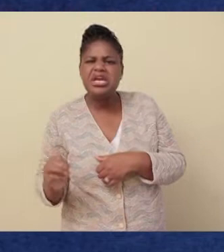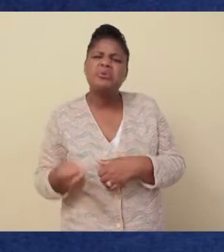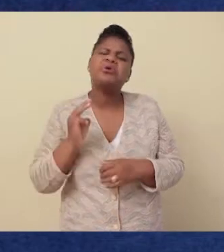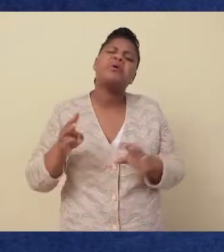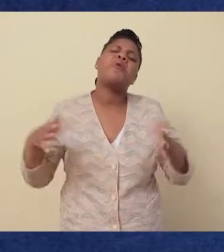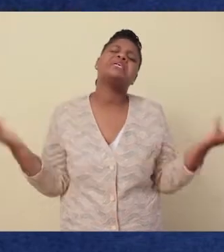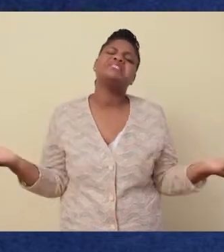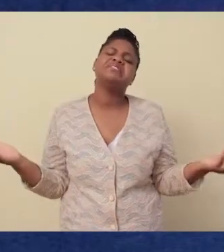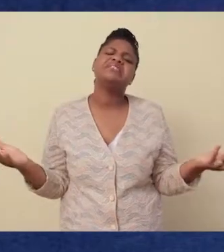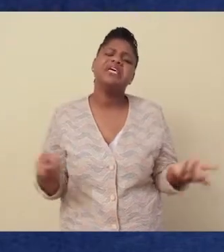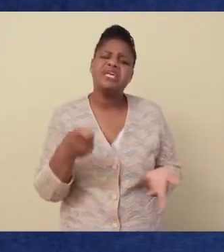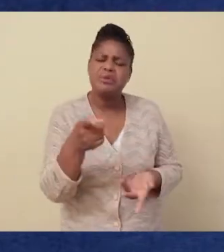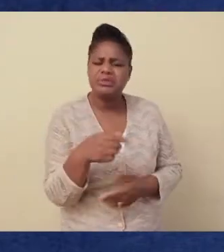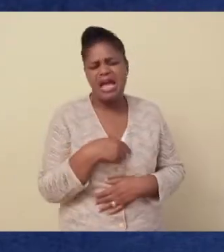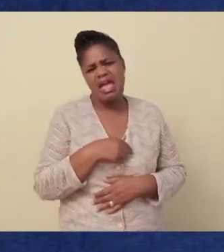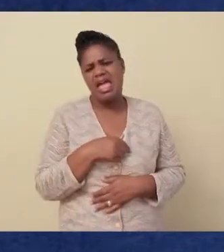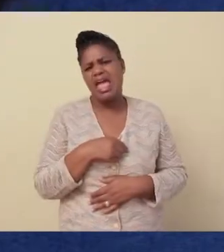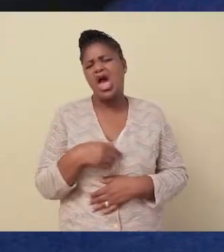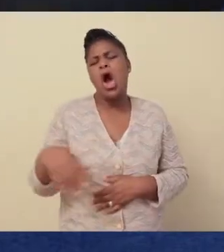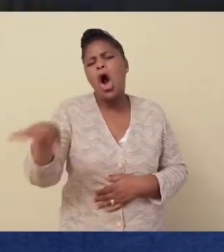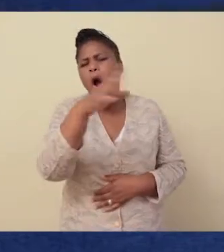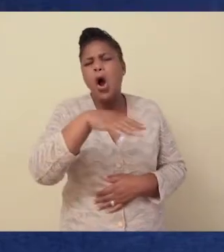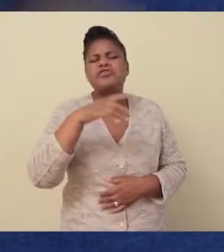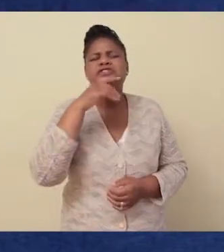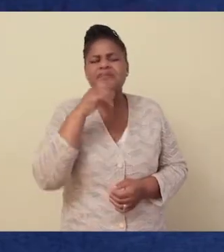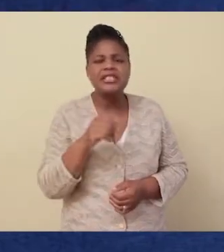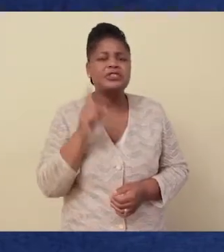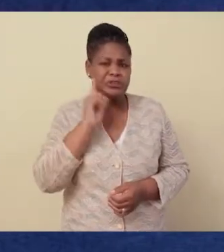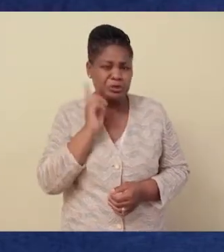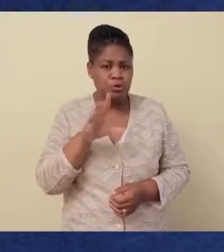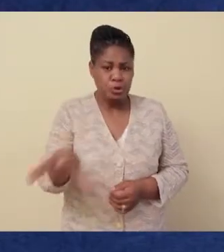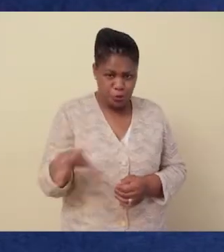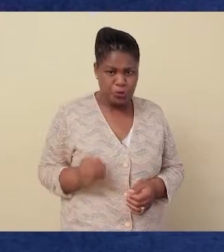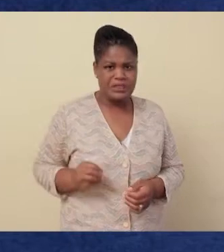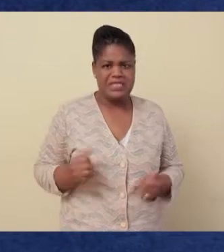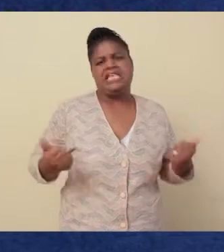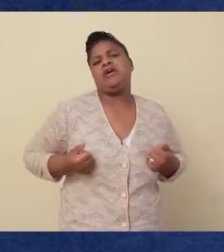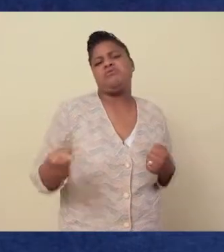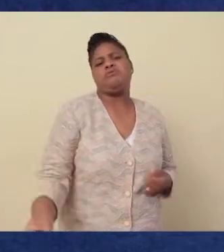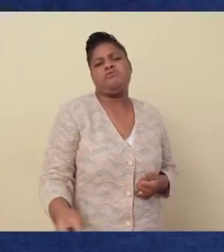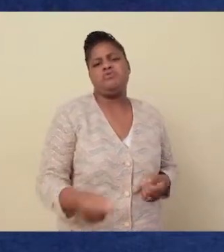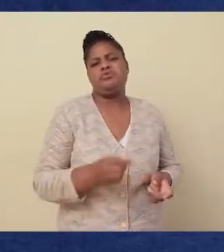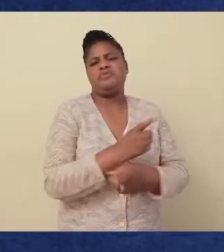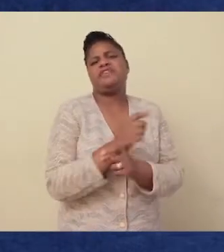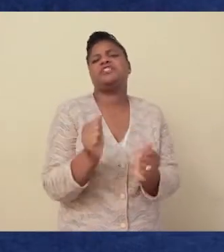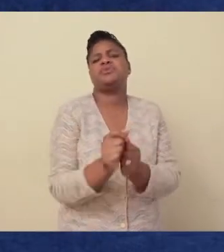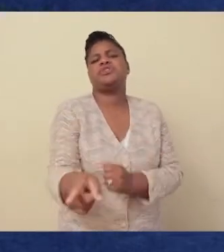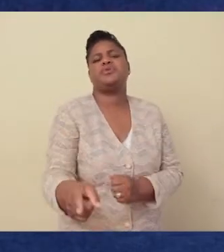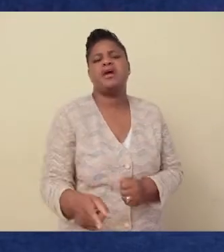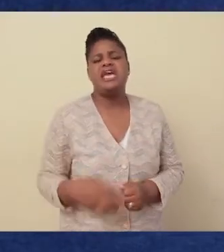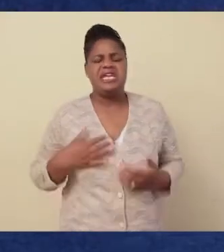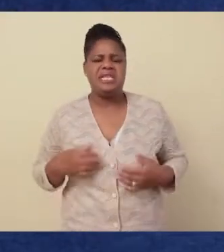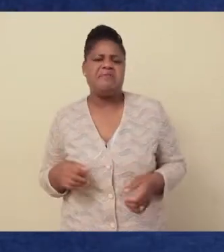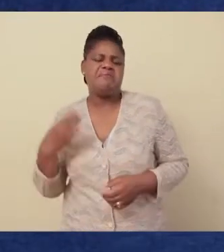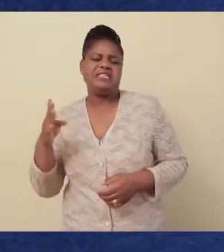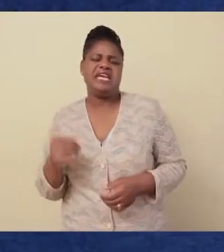chii kuti iwewe wonoti pavarume vose vari muZimbabwe ini ndinogoda kuirana nomukadzi wanhingi ini ndinogoda kuirana nomurume